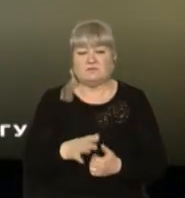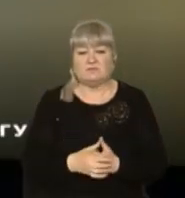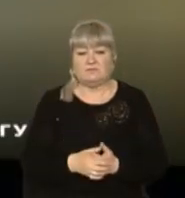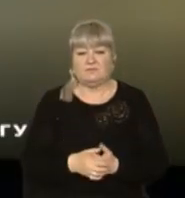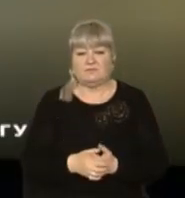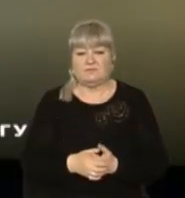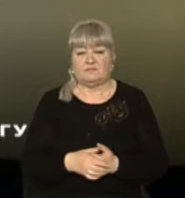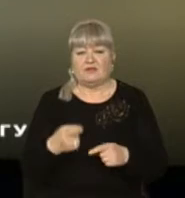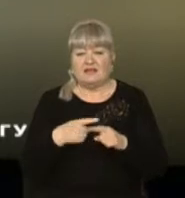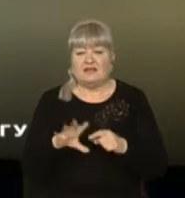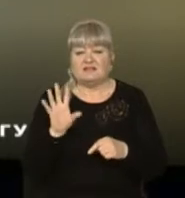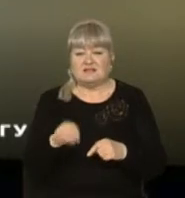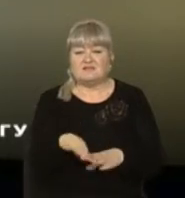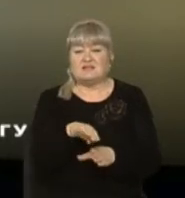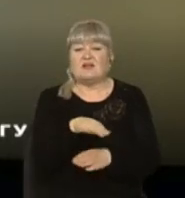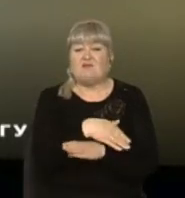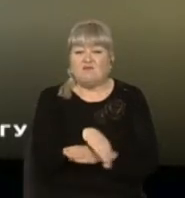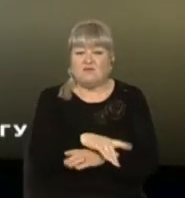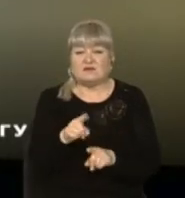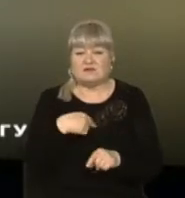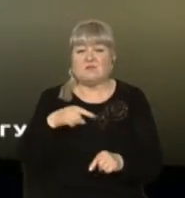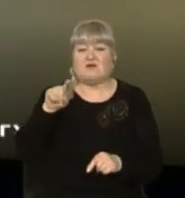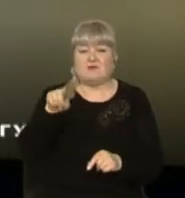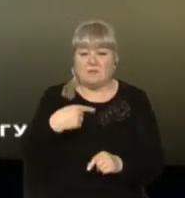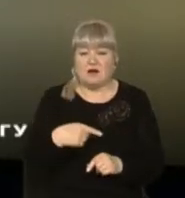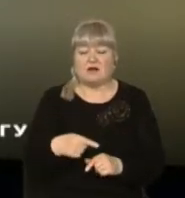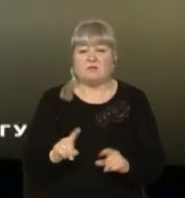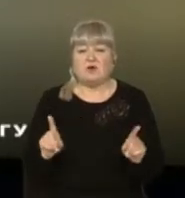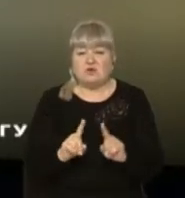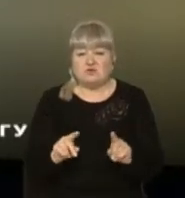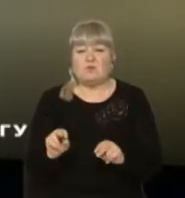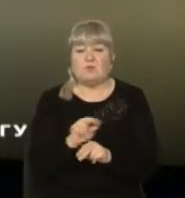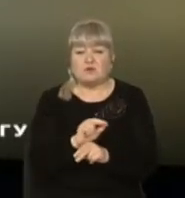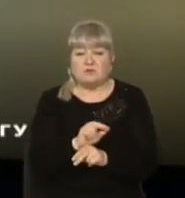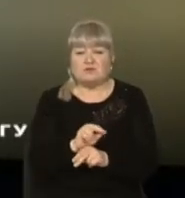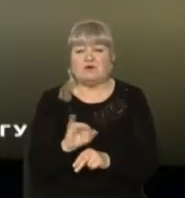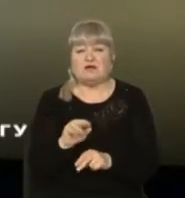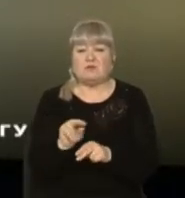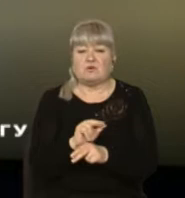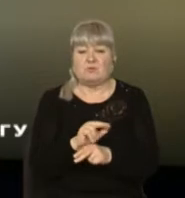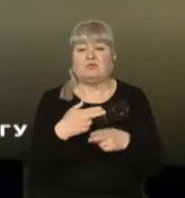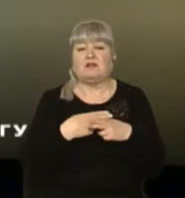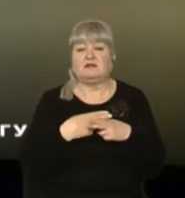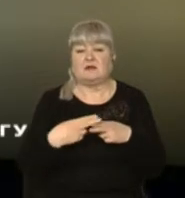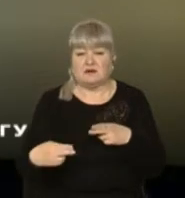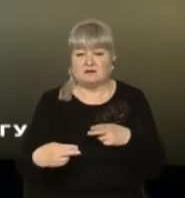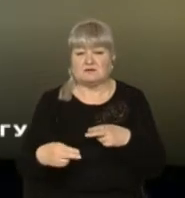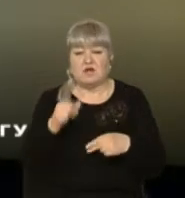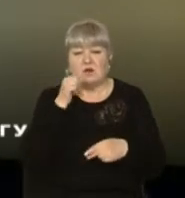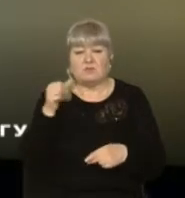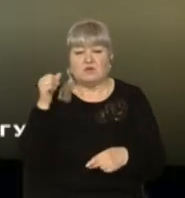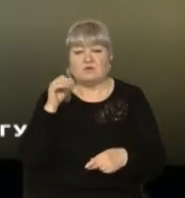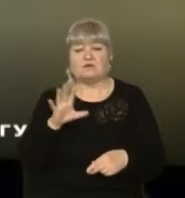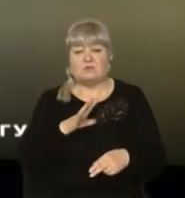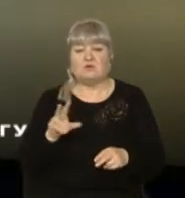ті всі вулиці, які ми вимагаємо, розумієте, щоб поремонтували і поремонтували якісно, в минулому році вони